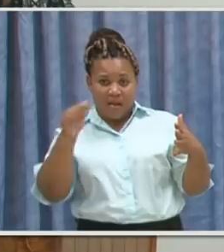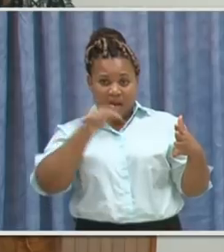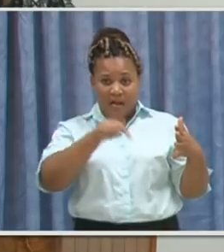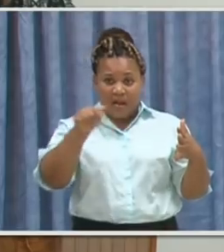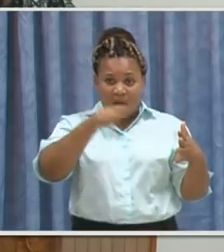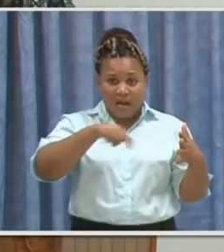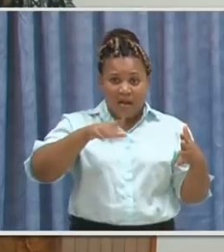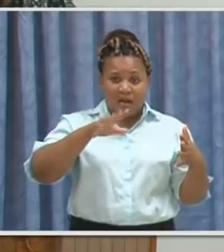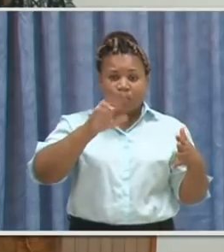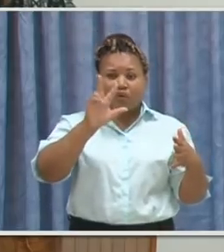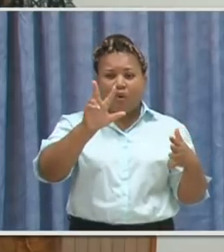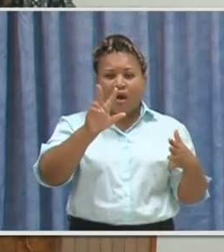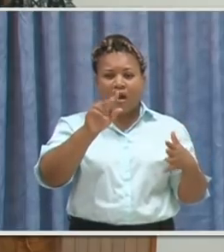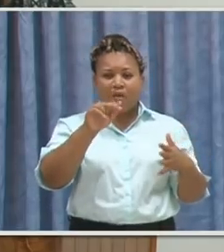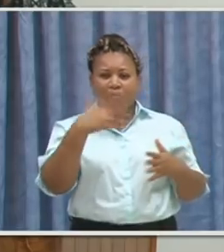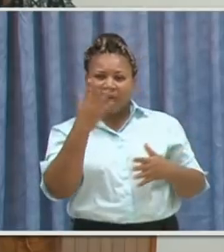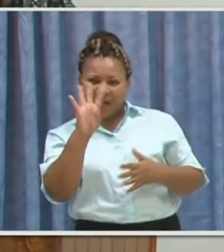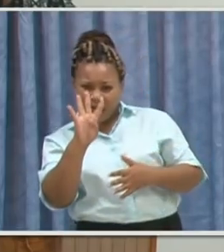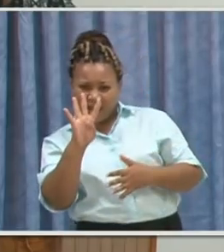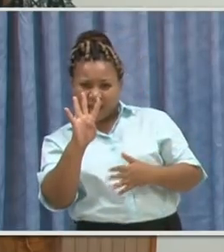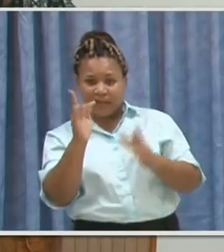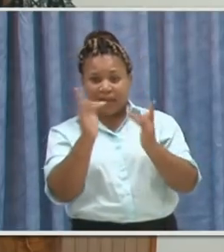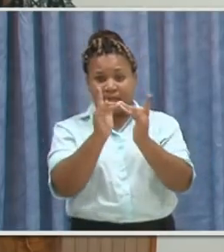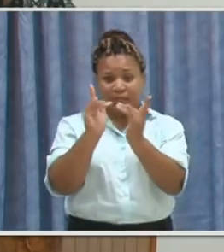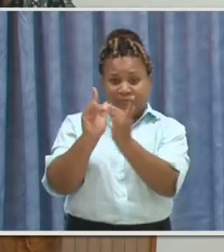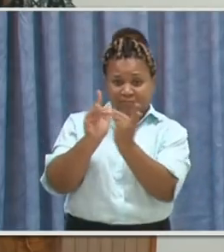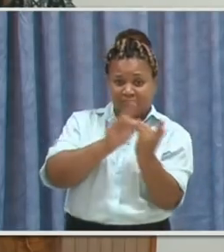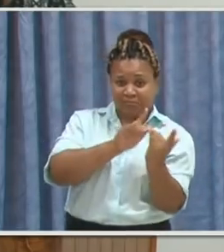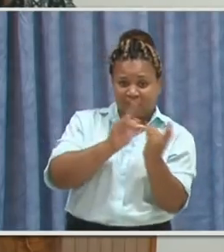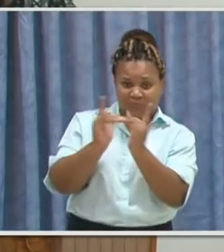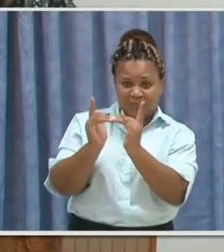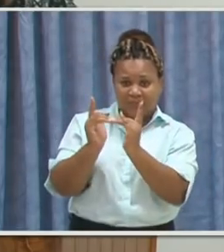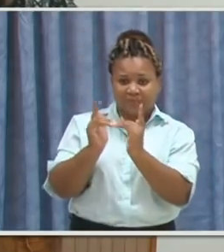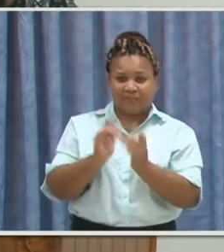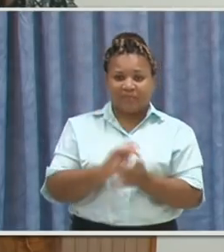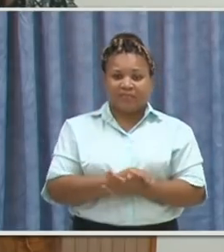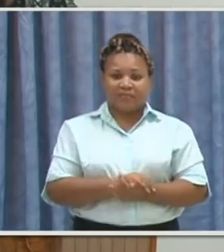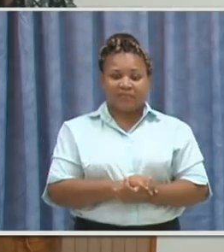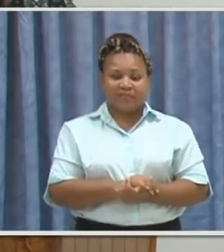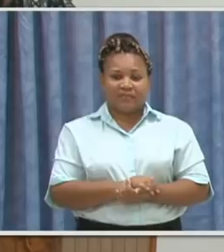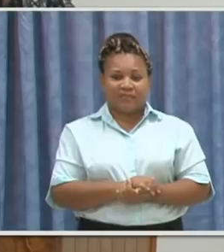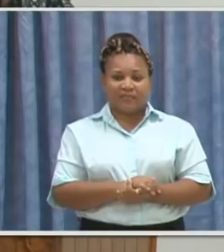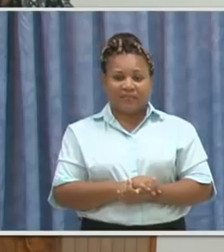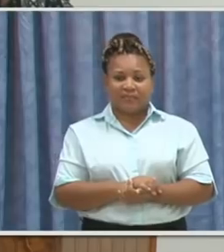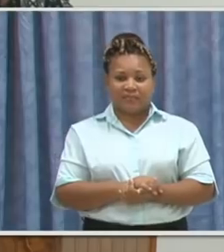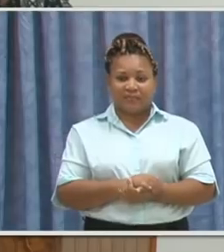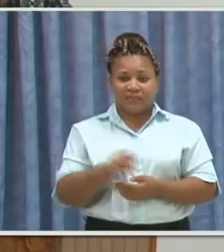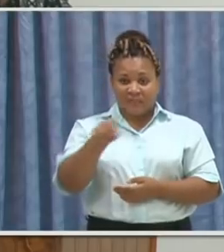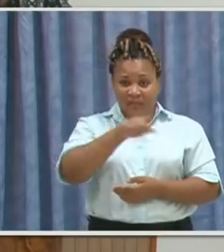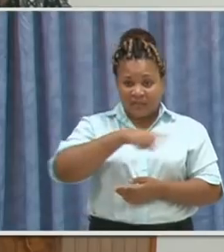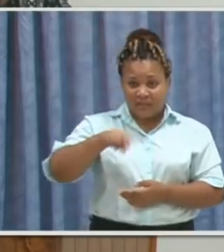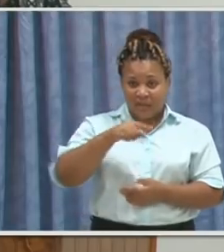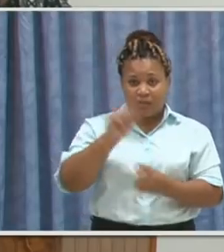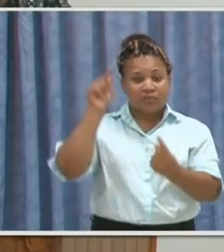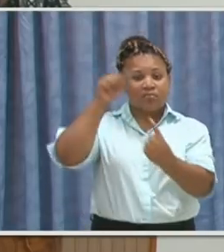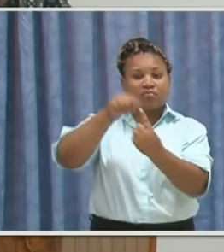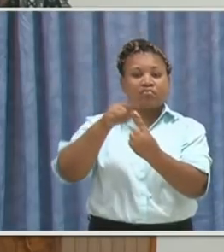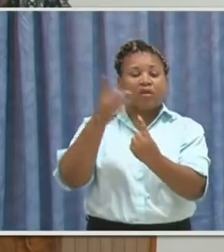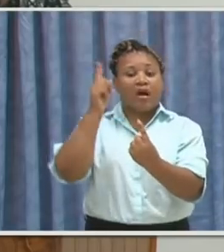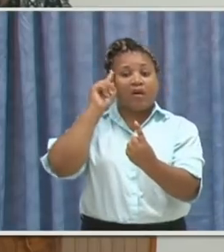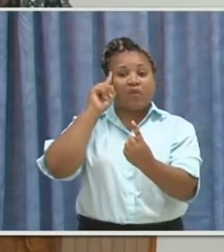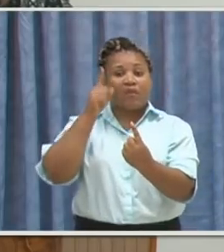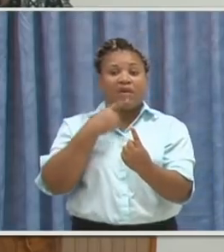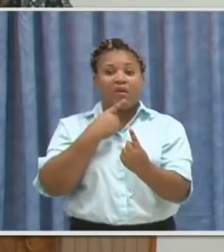nous, une facilité quarantaine, une facilité qui nous a servi si nous besoin d'admettre patients avec virus. So,